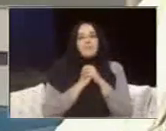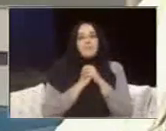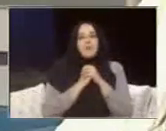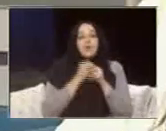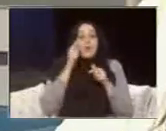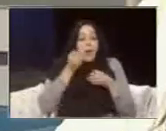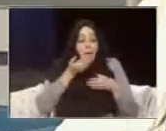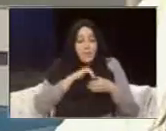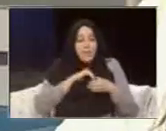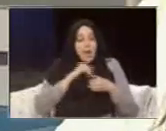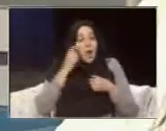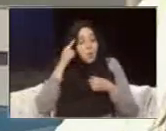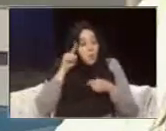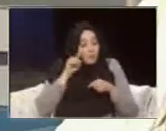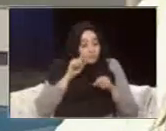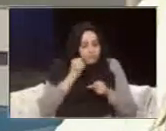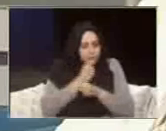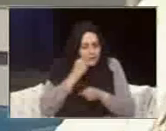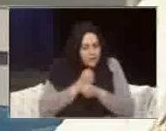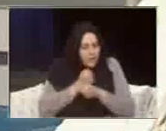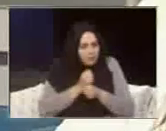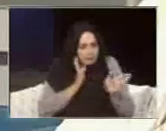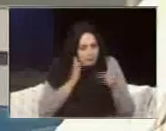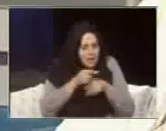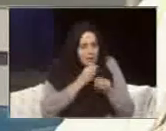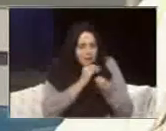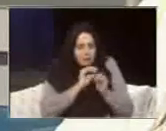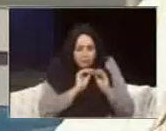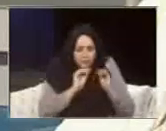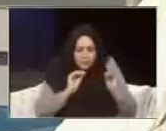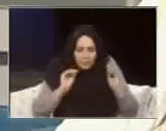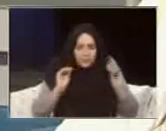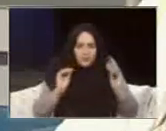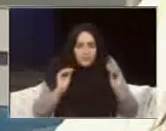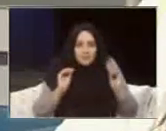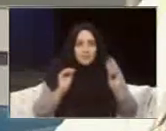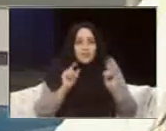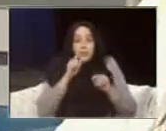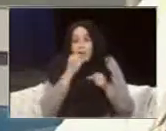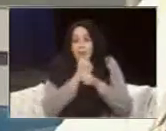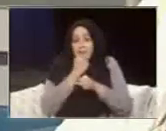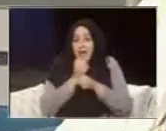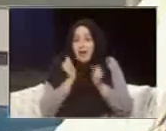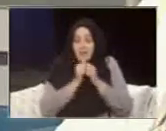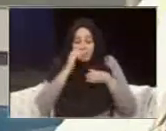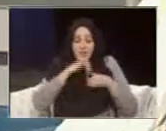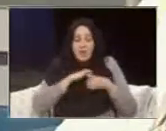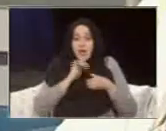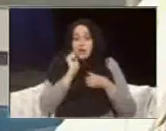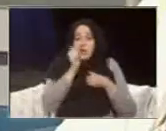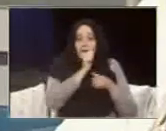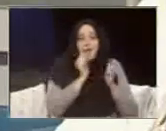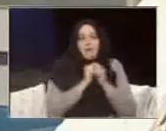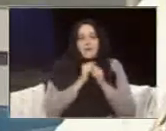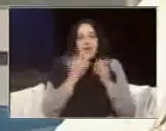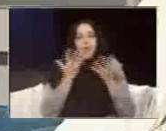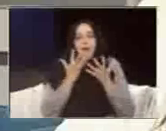صرفت نيتك الى خدمه الصغار اليتامى، انما الاعمال بالنيات وانما لكل امرئ ما